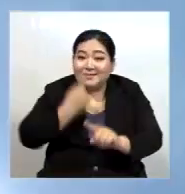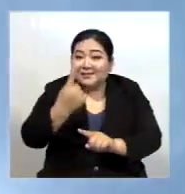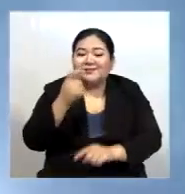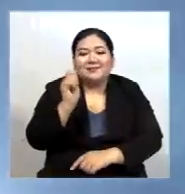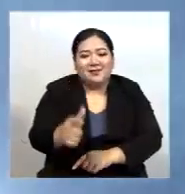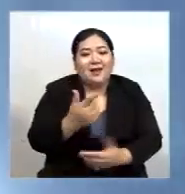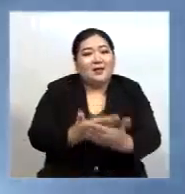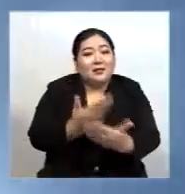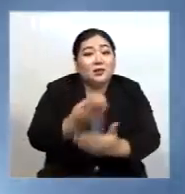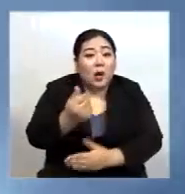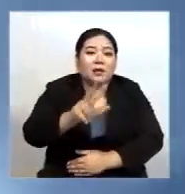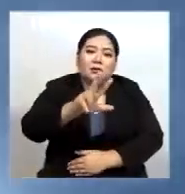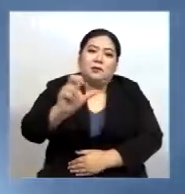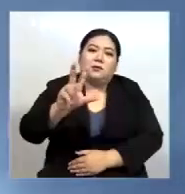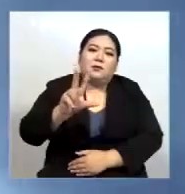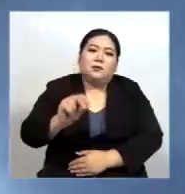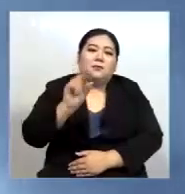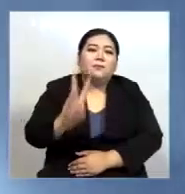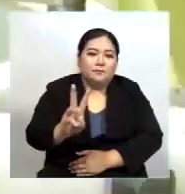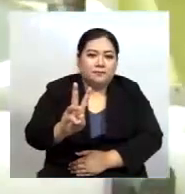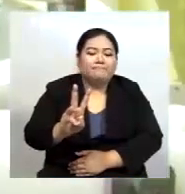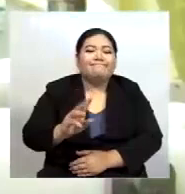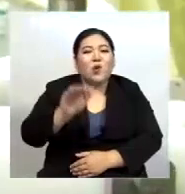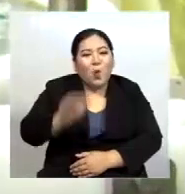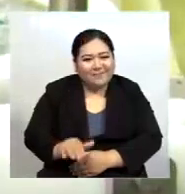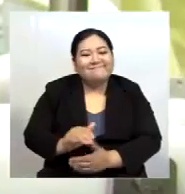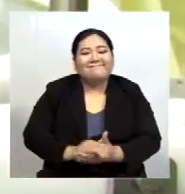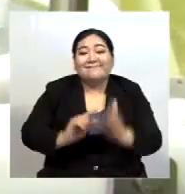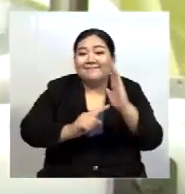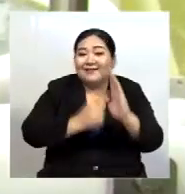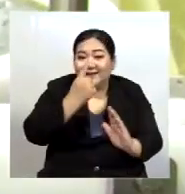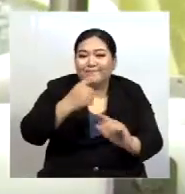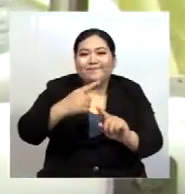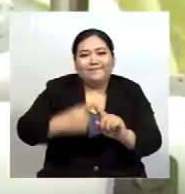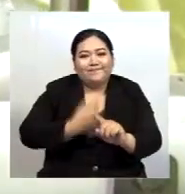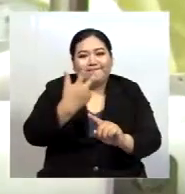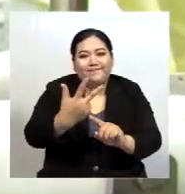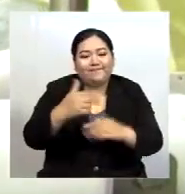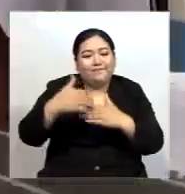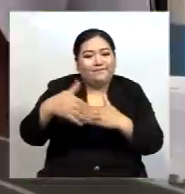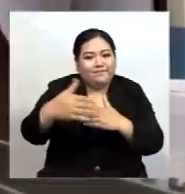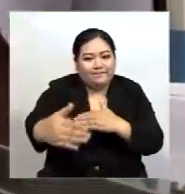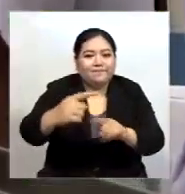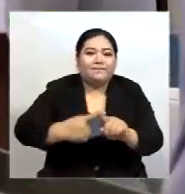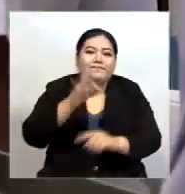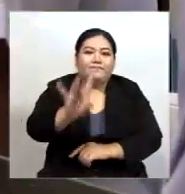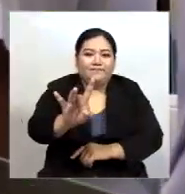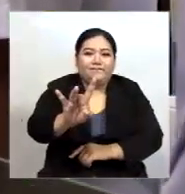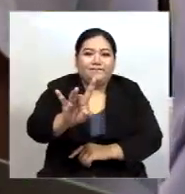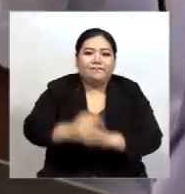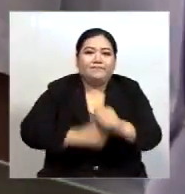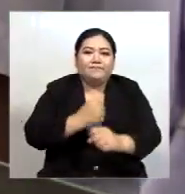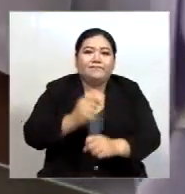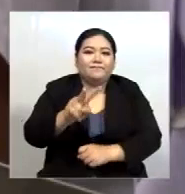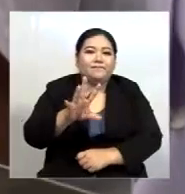ายเดือนนึงเนี่ยจะจ่ายอยู่ที่336บาทต่อเดือนเริ่มตั้งแต่เดือนมีนาคมนี้ไปจนถึงเดือนสิงหาค